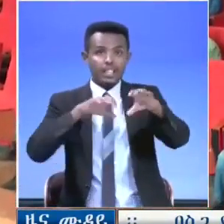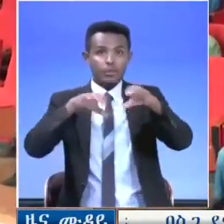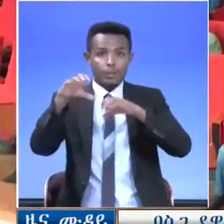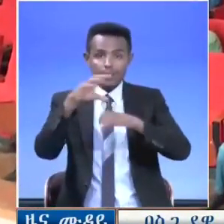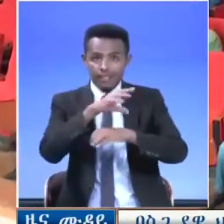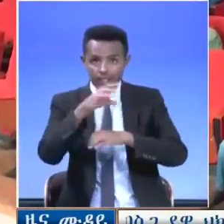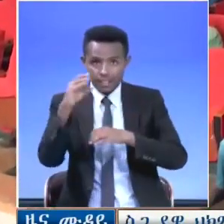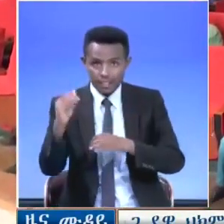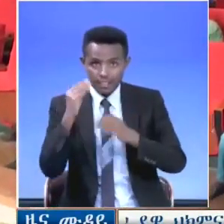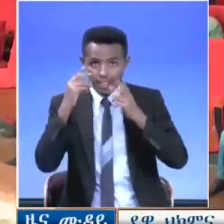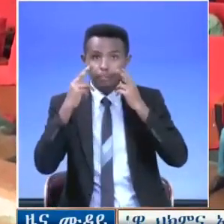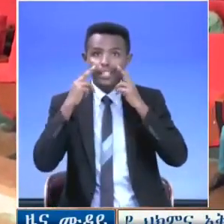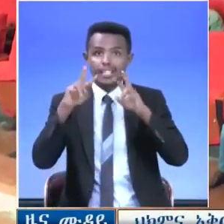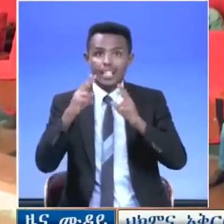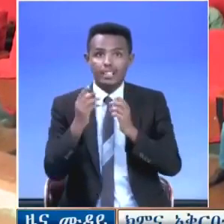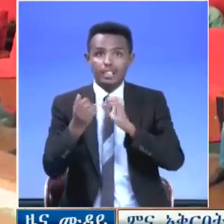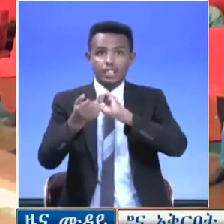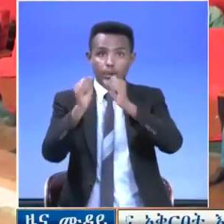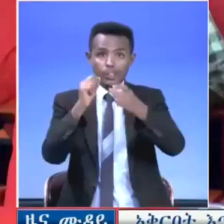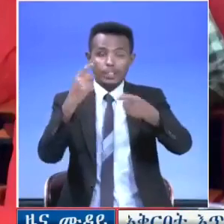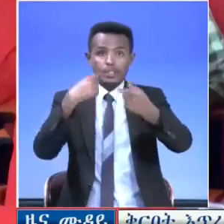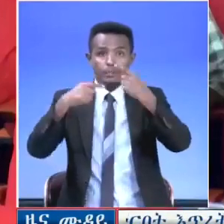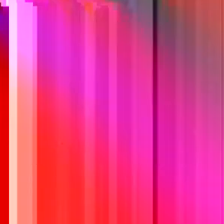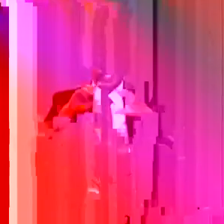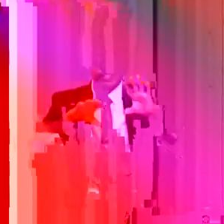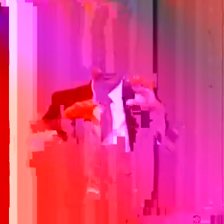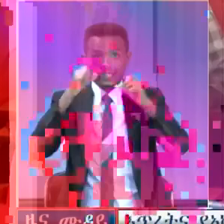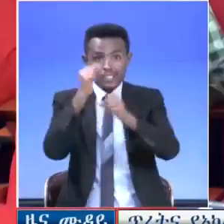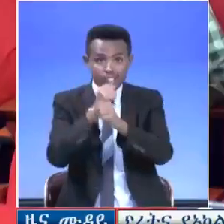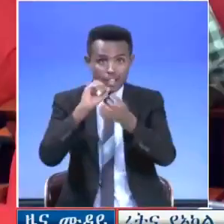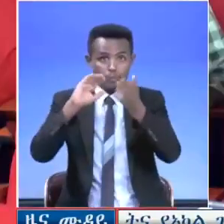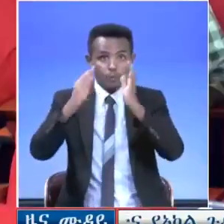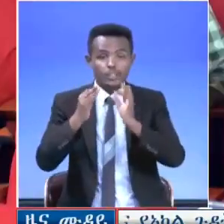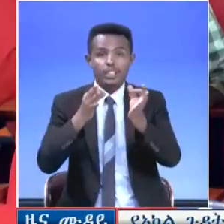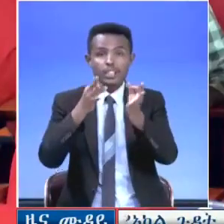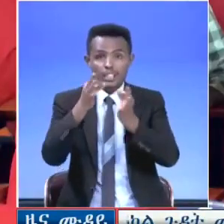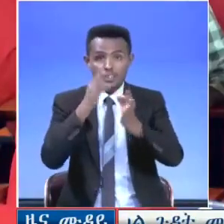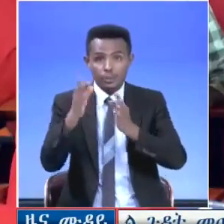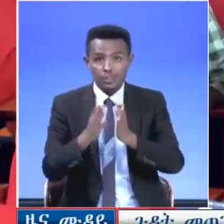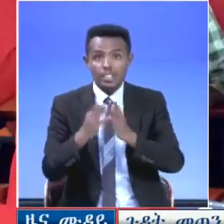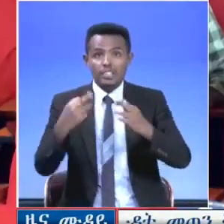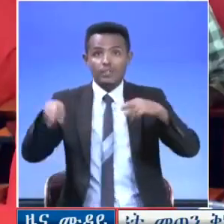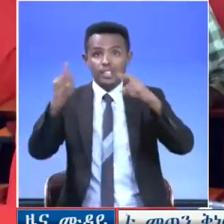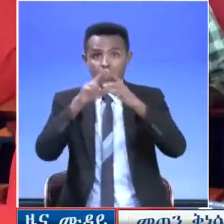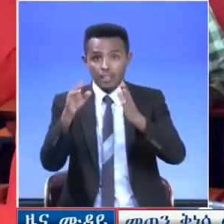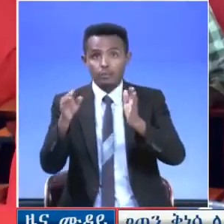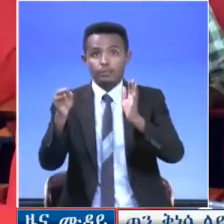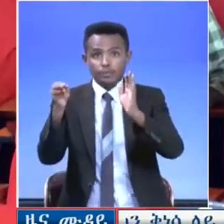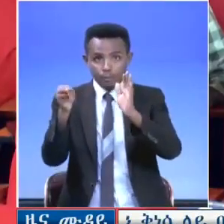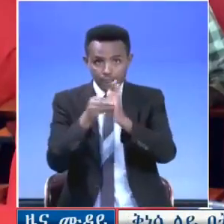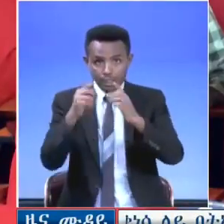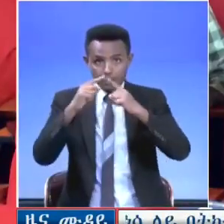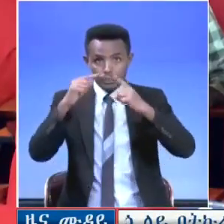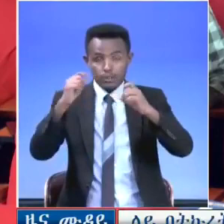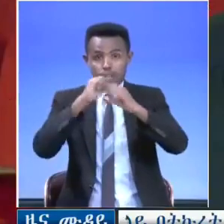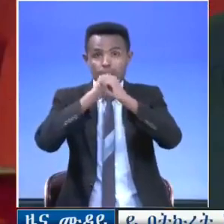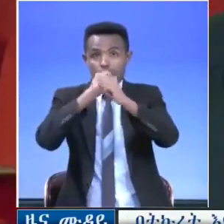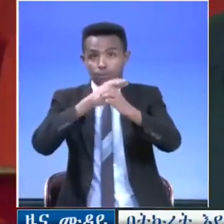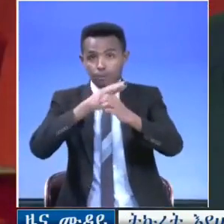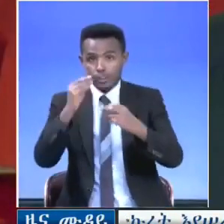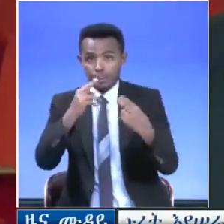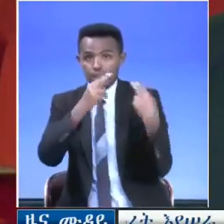ለማድረግና የአመለካከት ለውጥ ለማምጣት እየተሰራ መሆኑን የገለጹት የፌዴራል ስነ ምግባርና ጸረ ሙስና ኮሚሽን ኮሚሽነር አቶ ጸጋ አራጌ